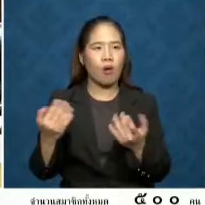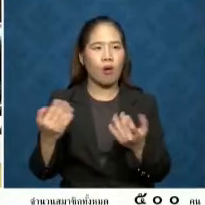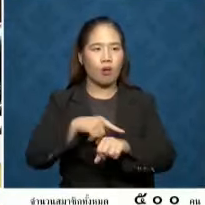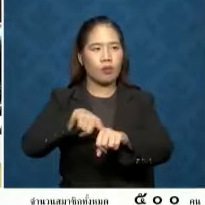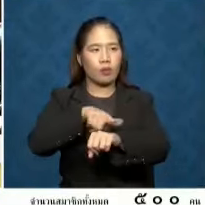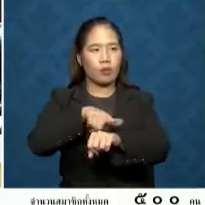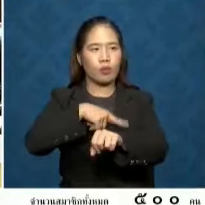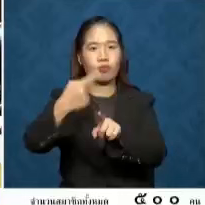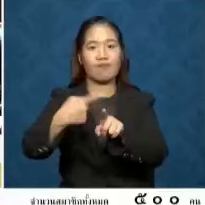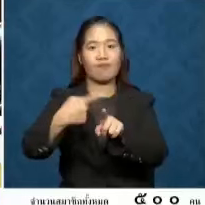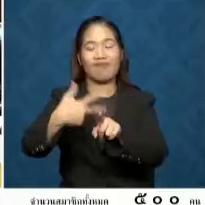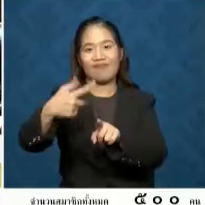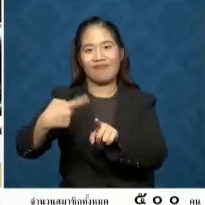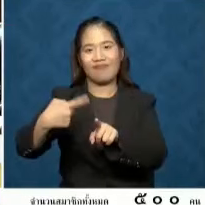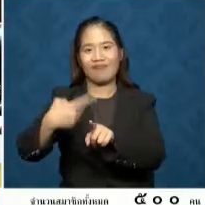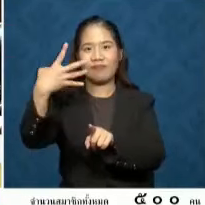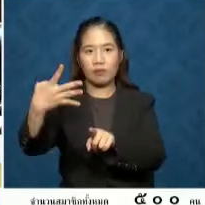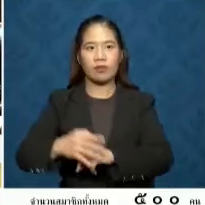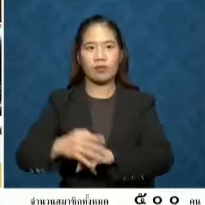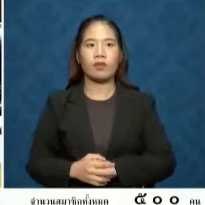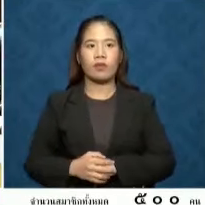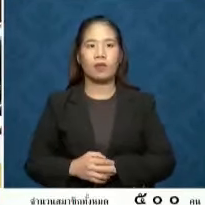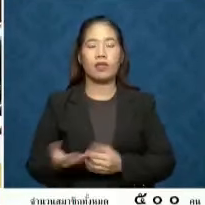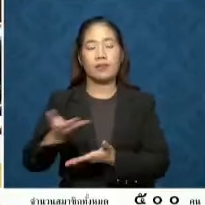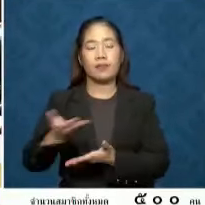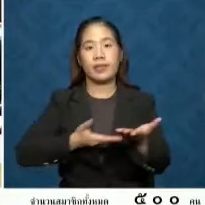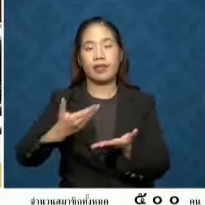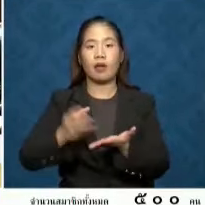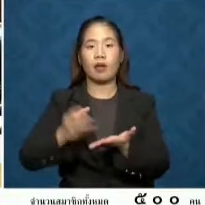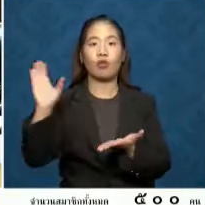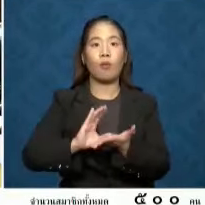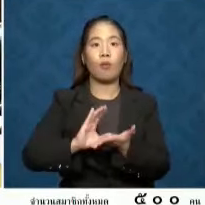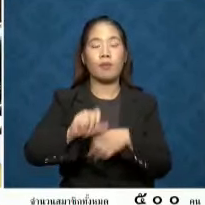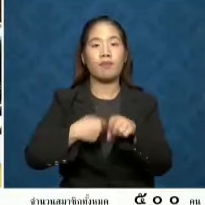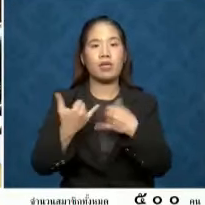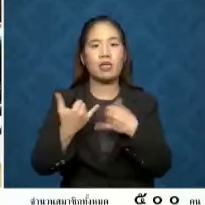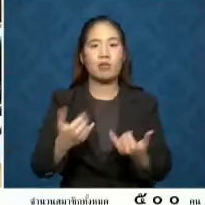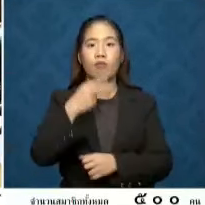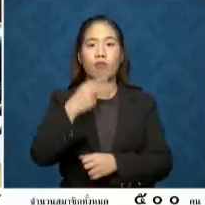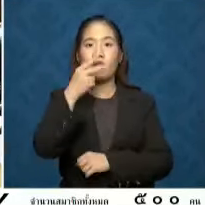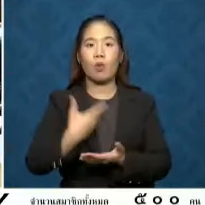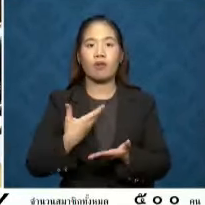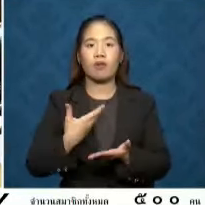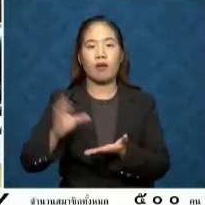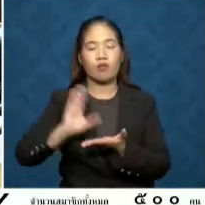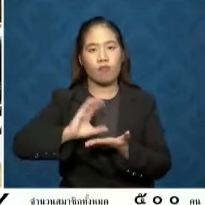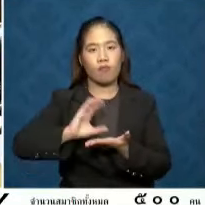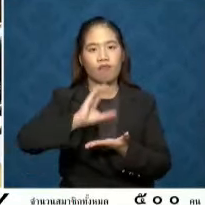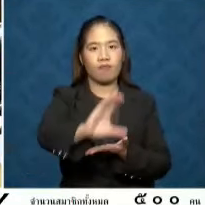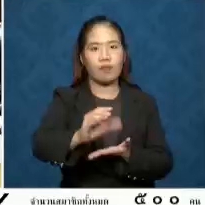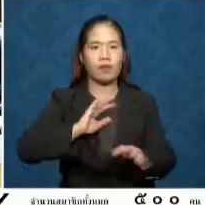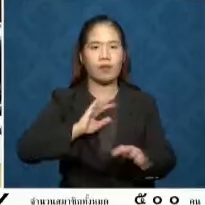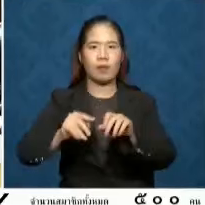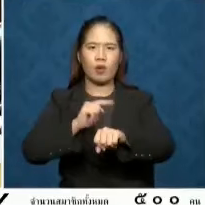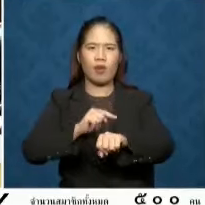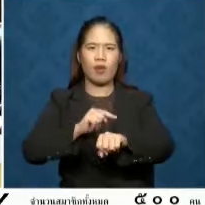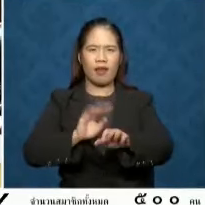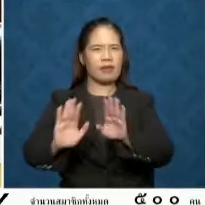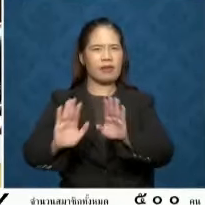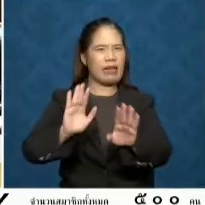3-4 เดือนแต่การพิจารณางบประมาณปีนี้ครับผมก็เพิ่งจะได้เห็นการโอนงบประมาณที่ผ่านมาของกองทัพเรือในช่วงเวลาเดียวกันกับ